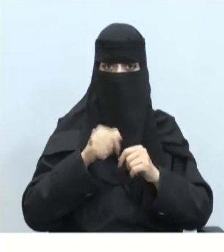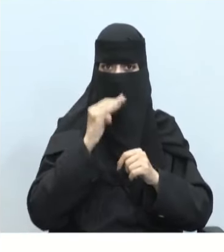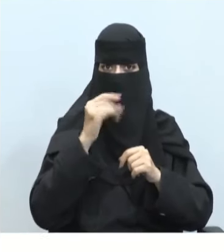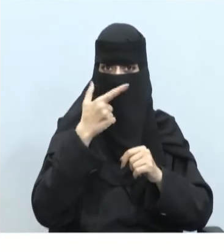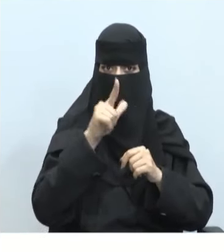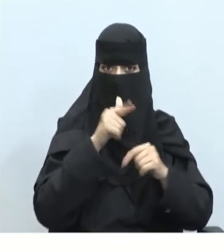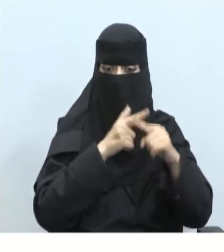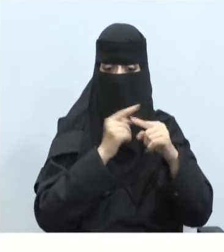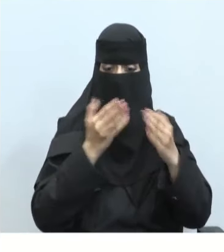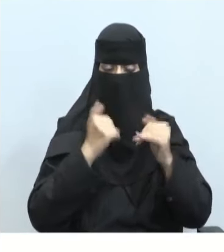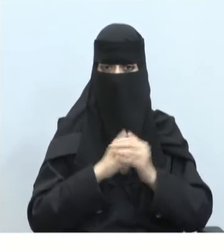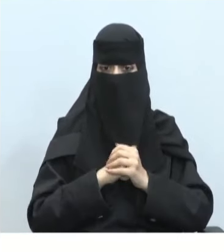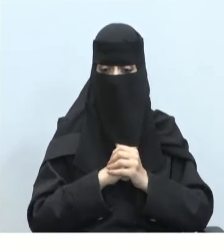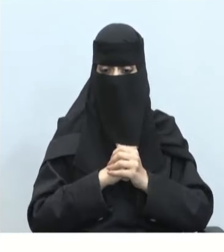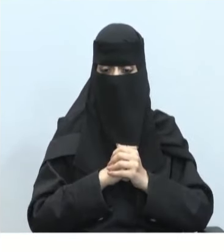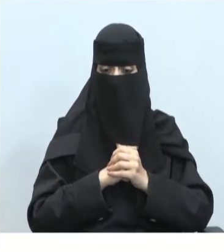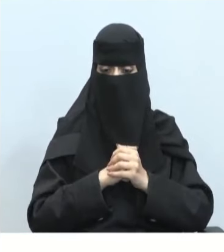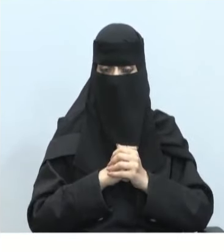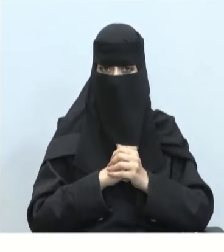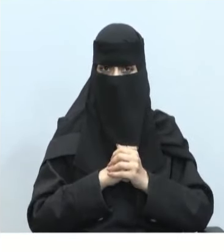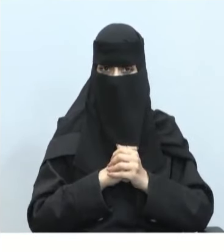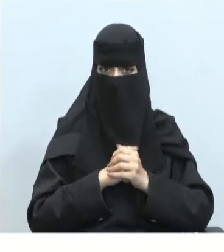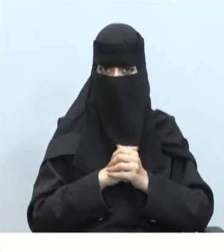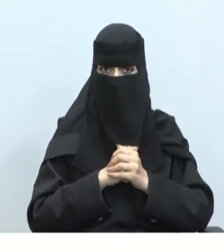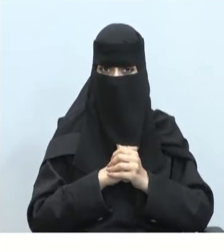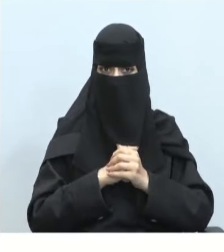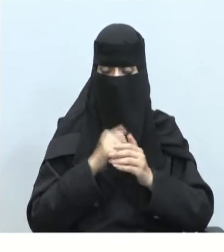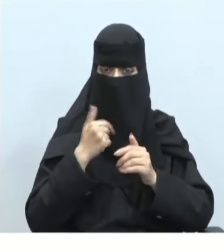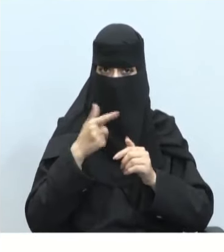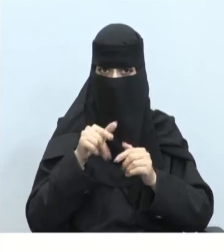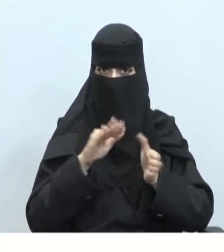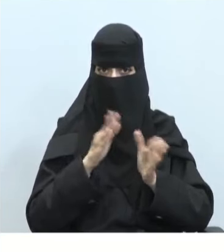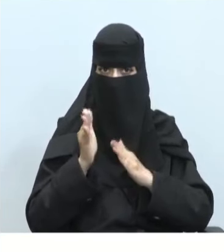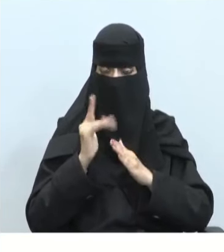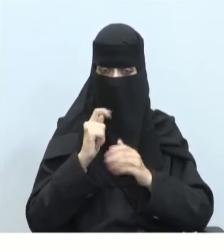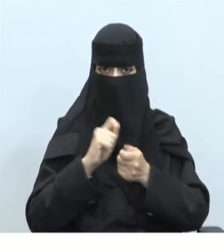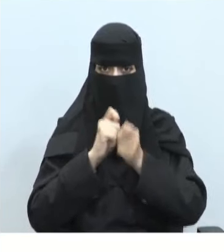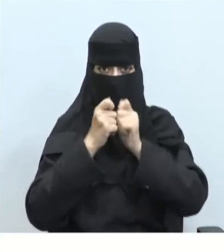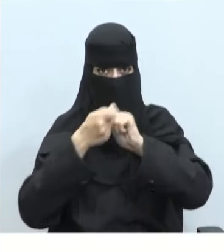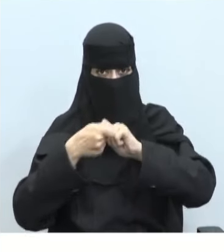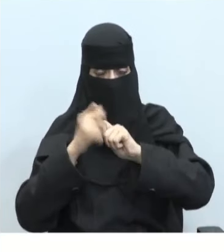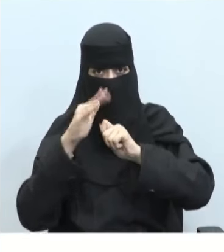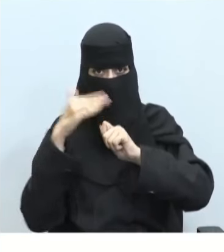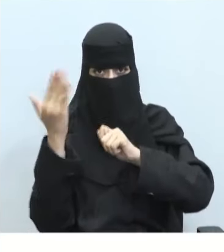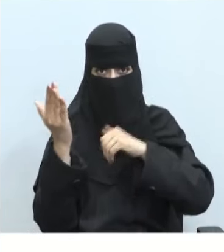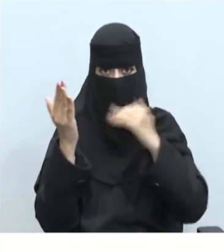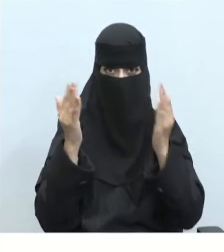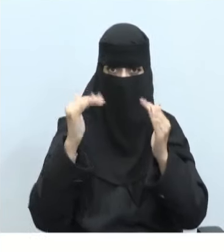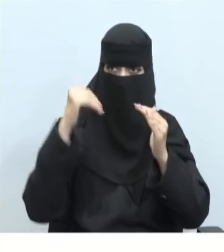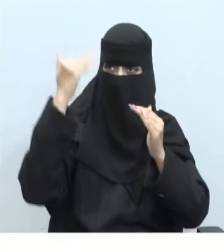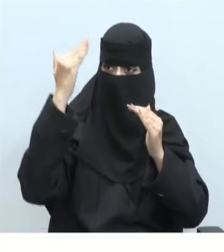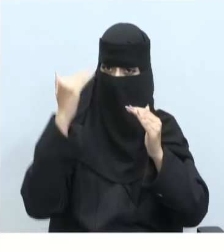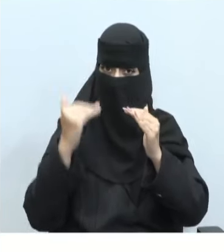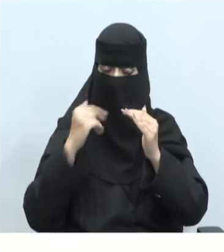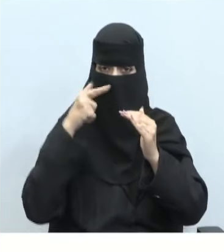انتر هل استخدمنا مفتاح الادخال انتر لتعديل محاذاه الخليه لاسفل